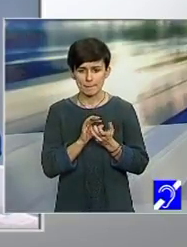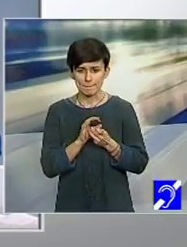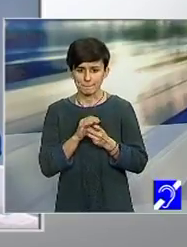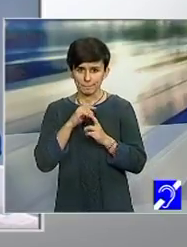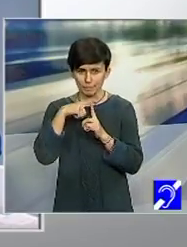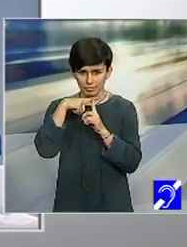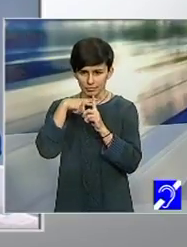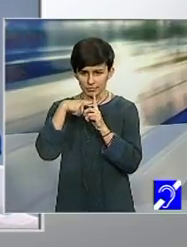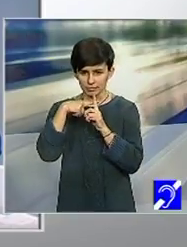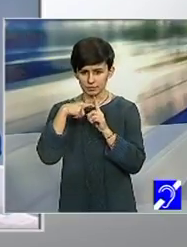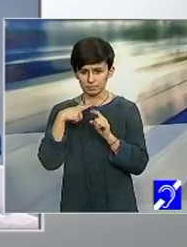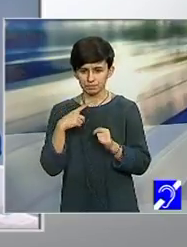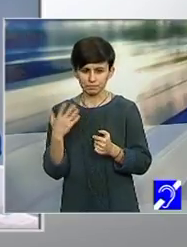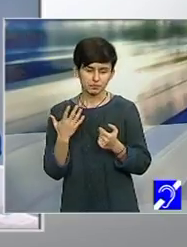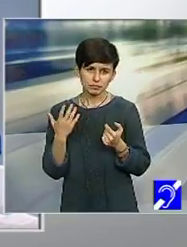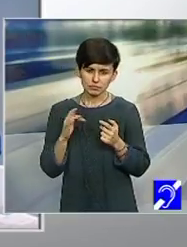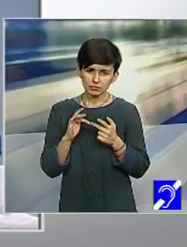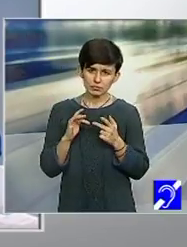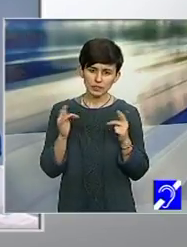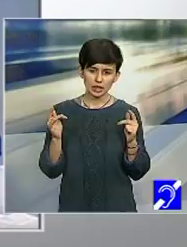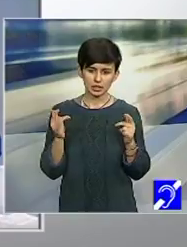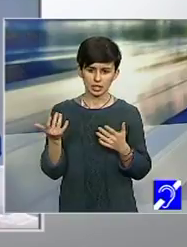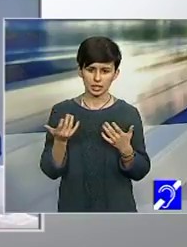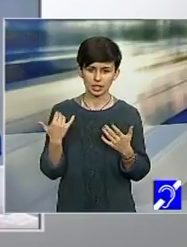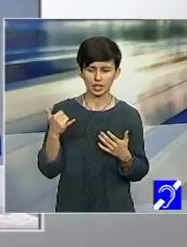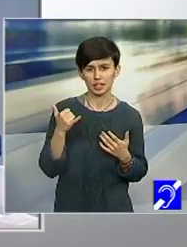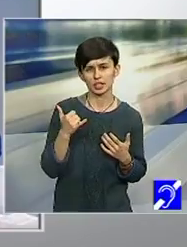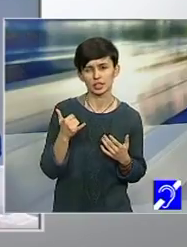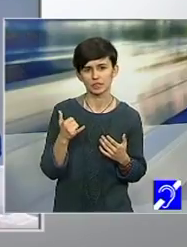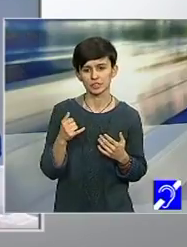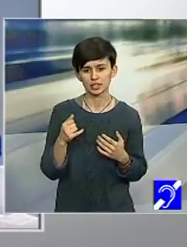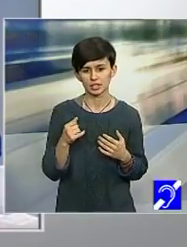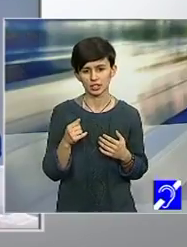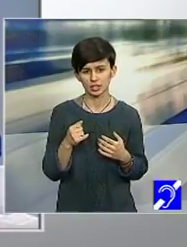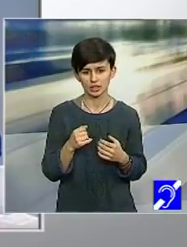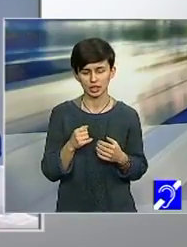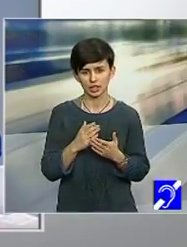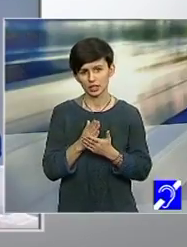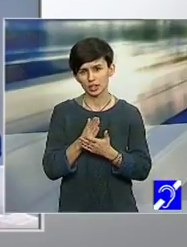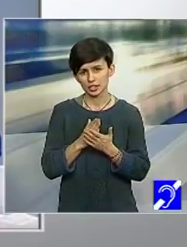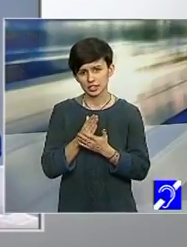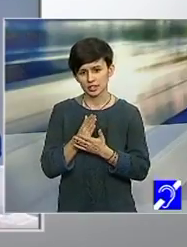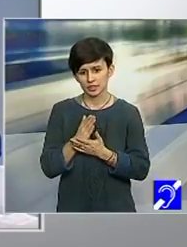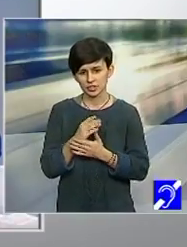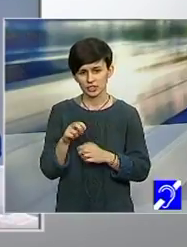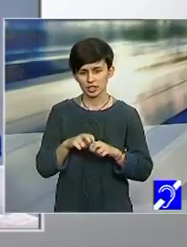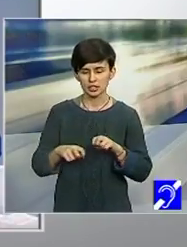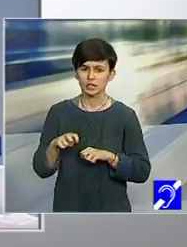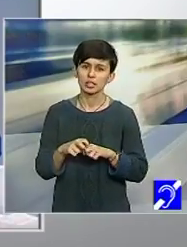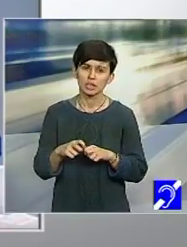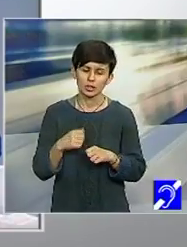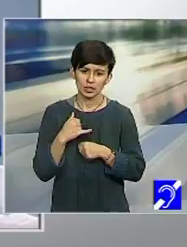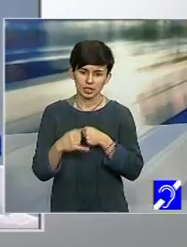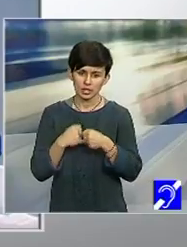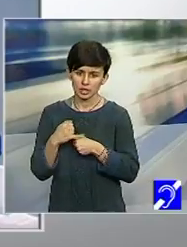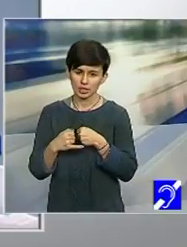electronică care provine de la Aronson, de la International Tracing Service, încă vreo 180 de milioane de